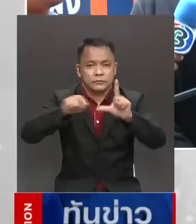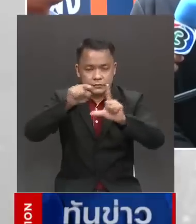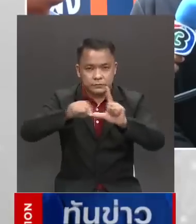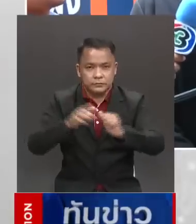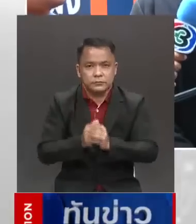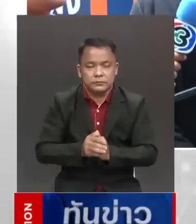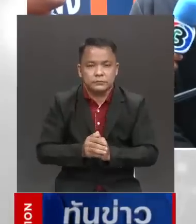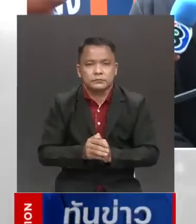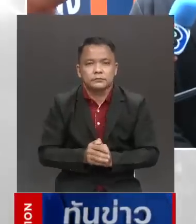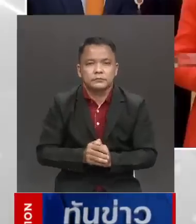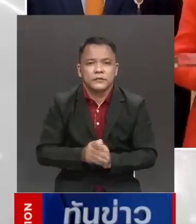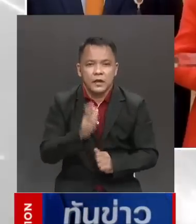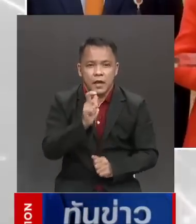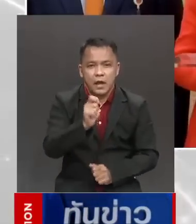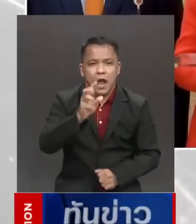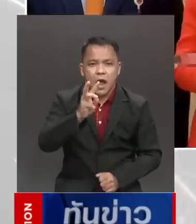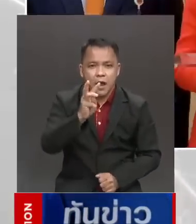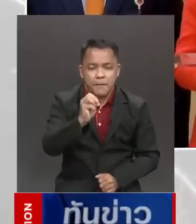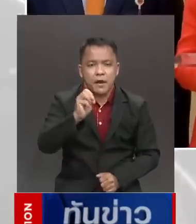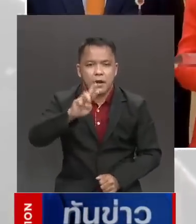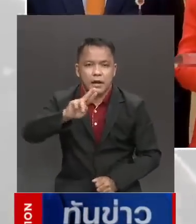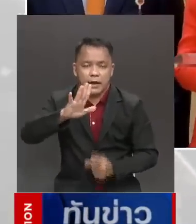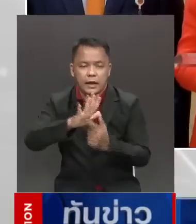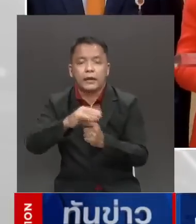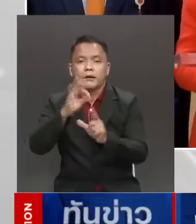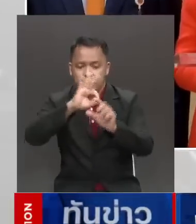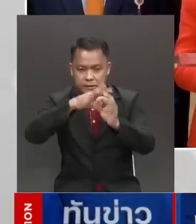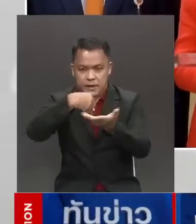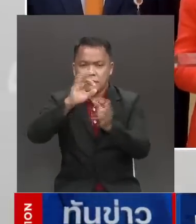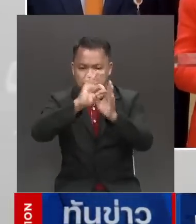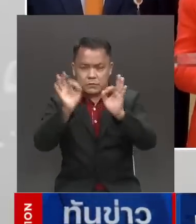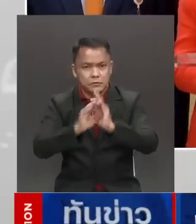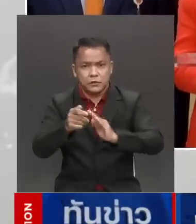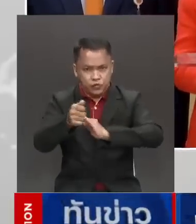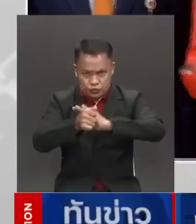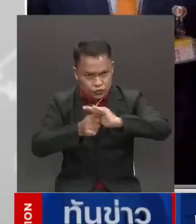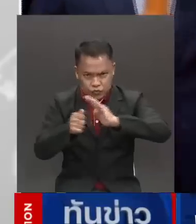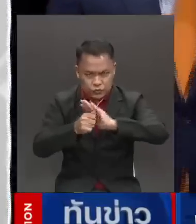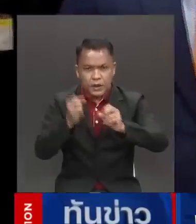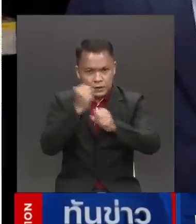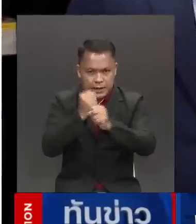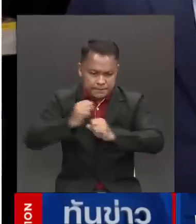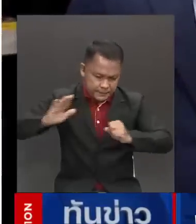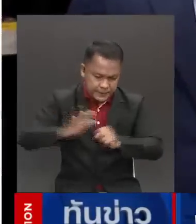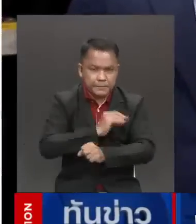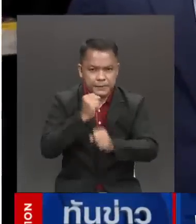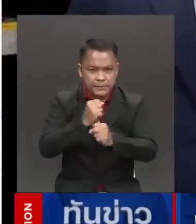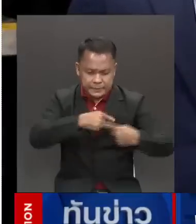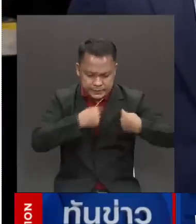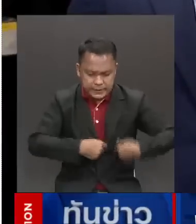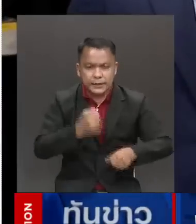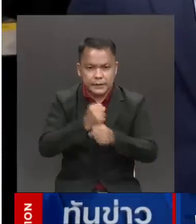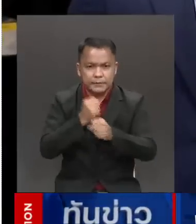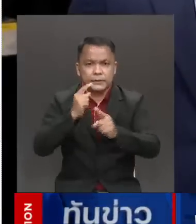คุณเจี๊ยบอมรัตน์โชคปมิกุลนะครับถึงขั้นโพสต์เลยนะครับไม่เคยหลบไปที่ไหนทำเต็มกำลังเท่าที่หัวใจและเท่า